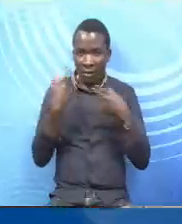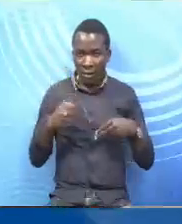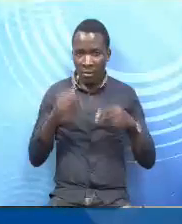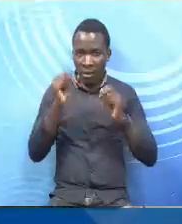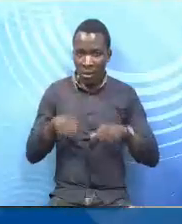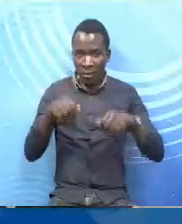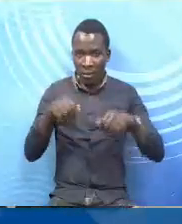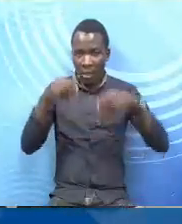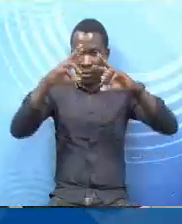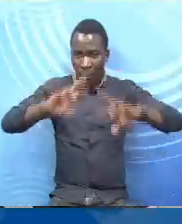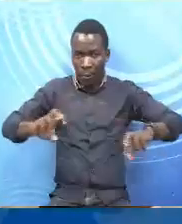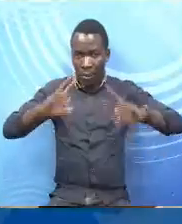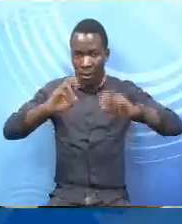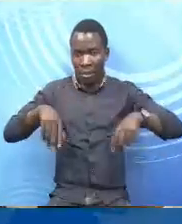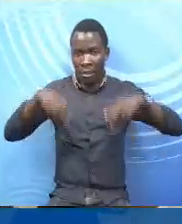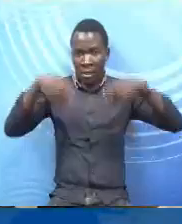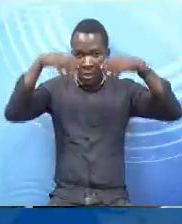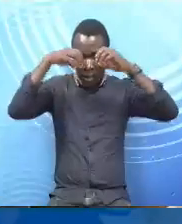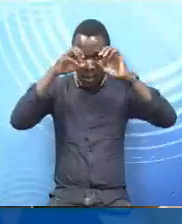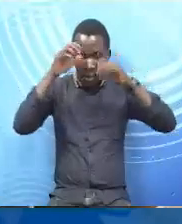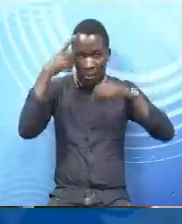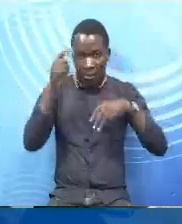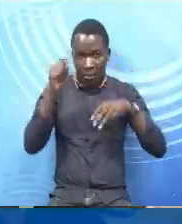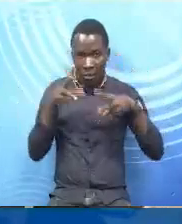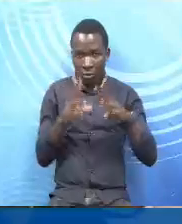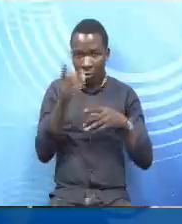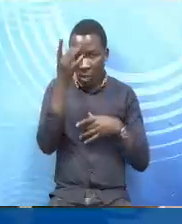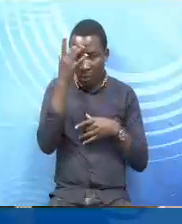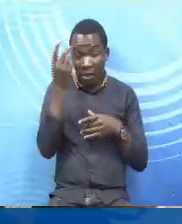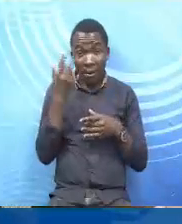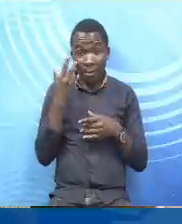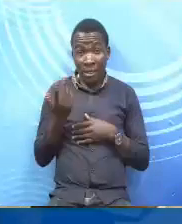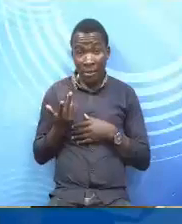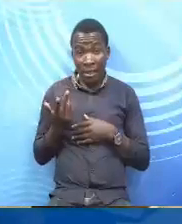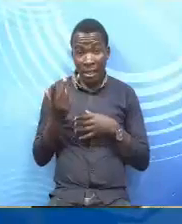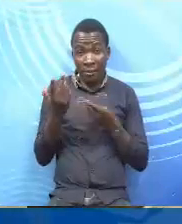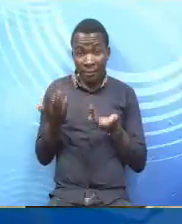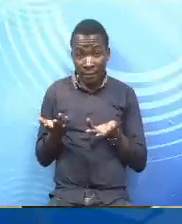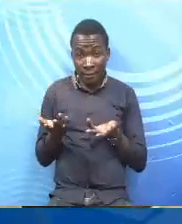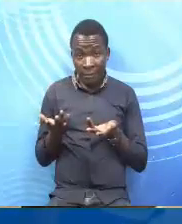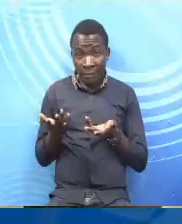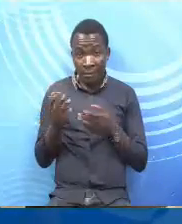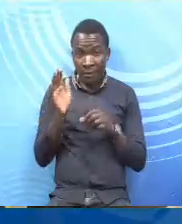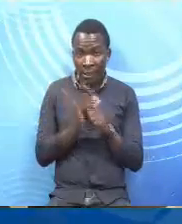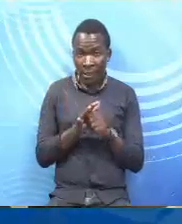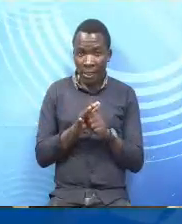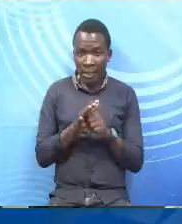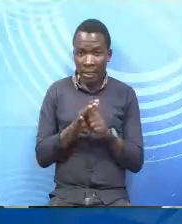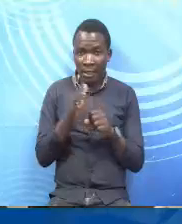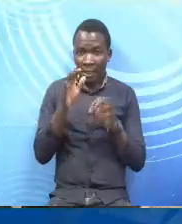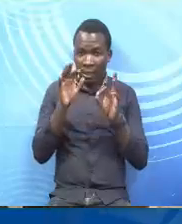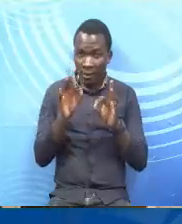gusuzuma bamenye uburyo abarwayi uko bameze uko bamerewe cyane cyane ko ibyo bari